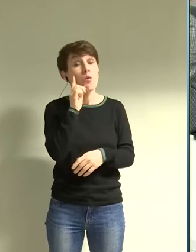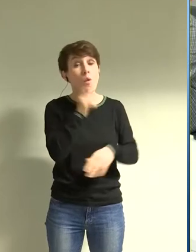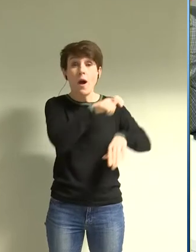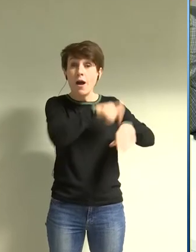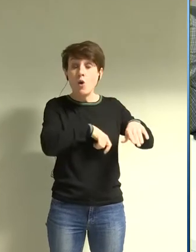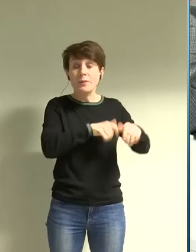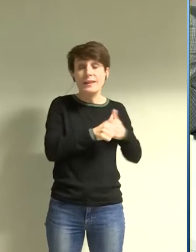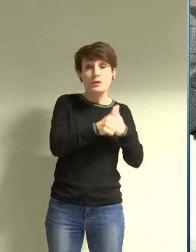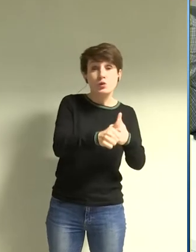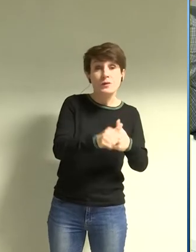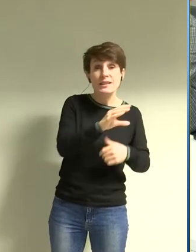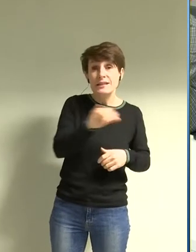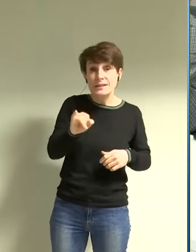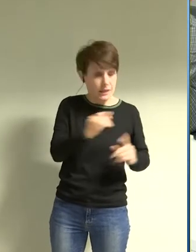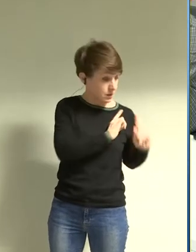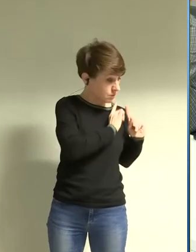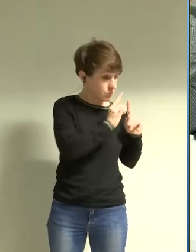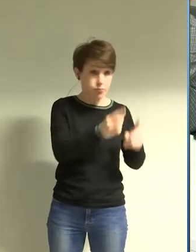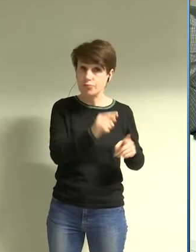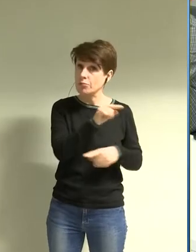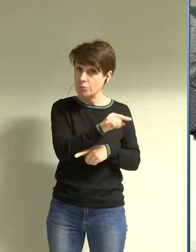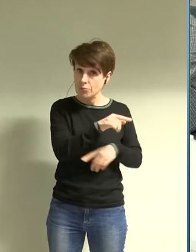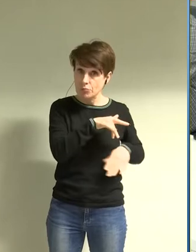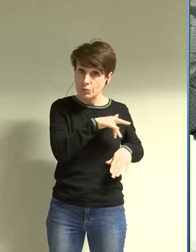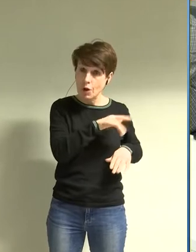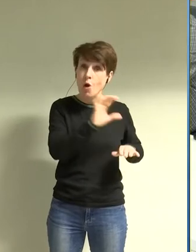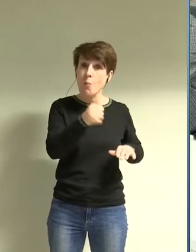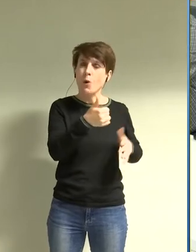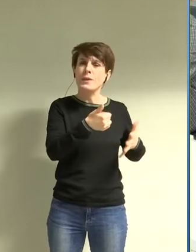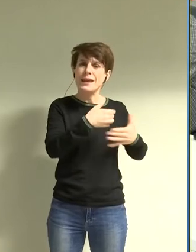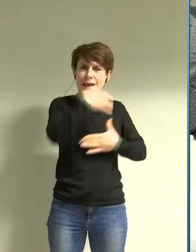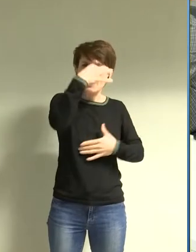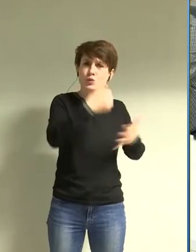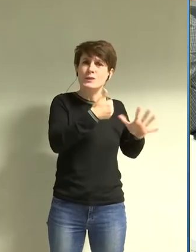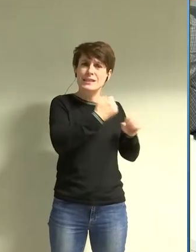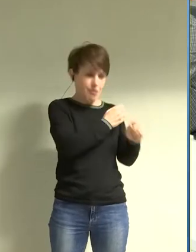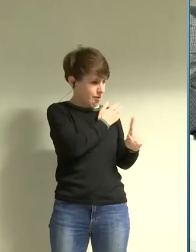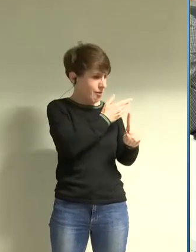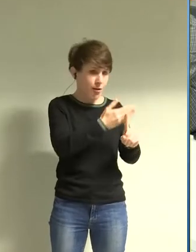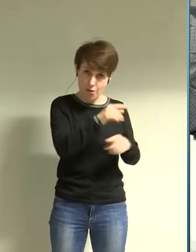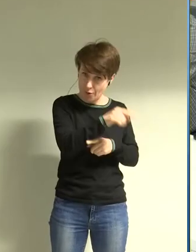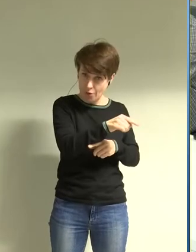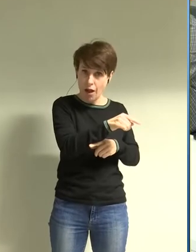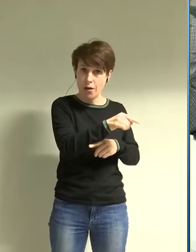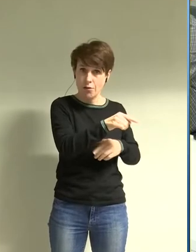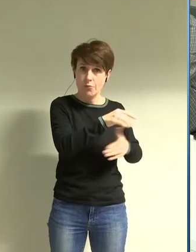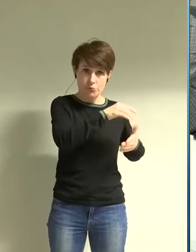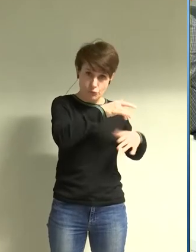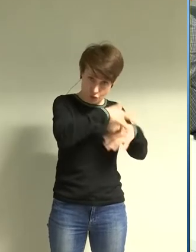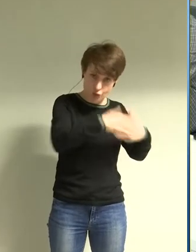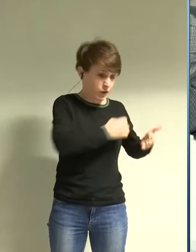cci à a émis effectivement pendant le premier mandat de rapport très complet qui sont